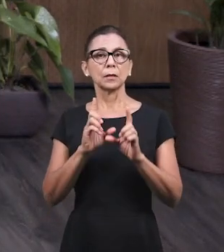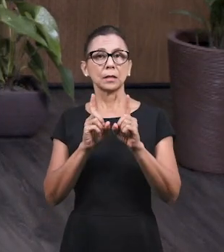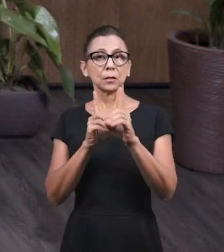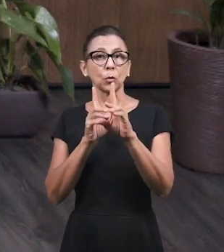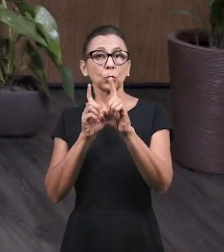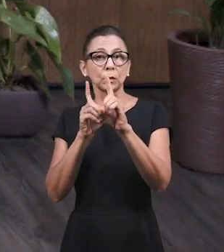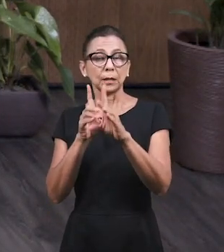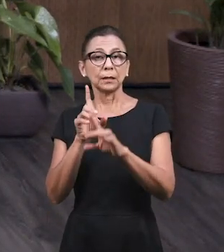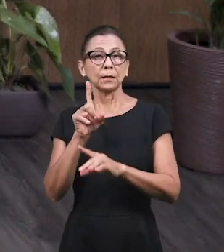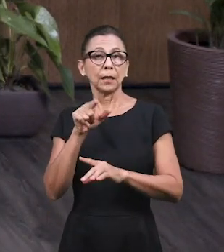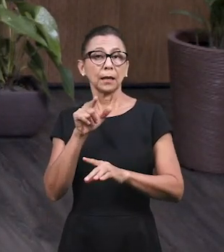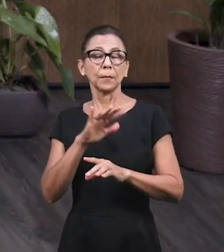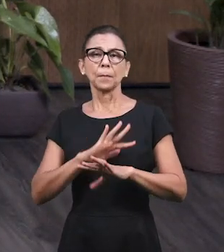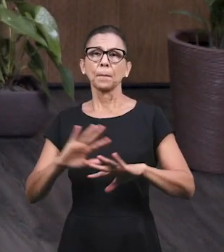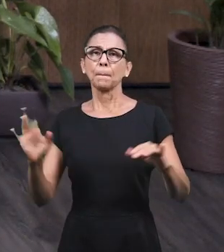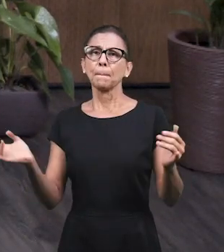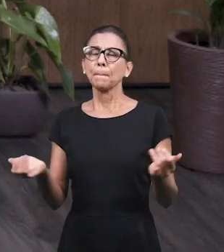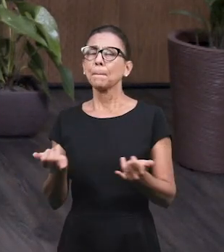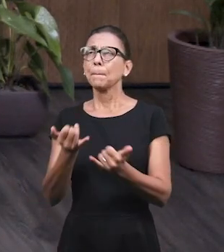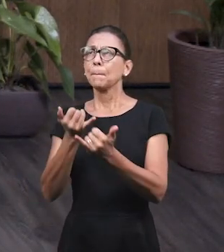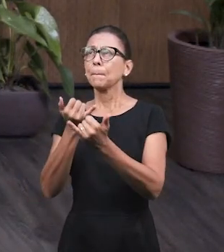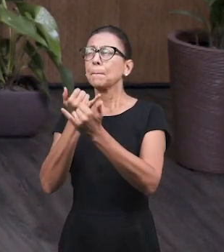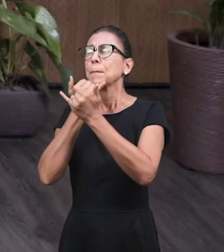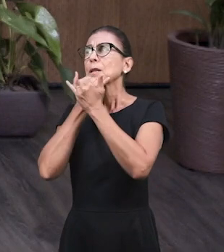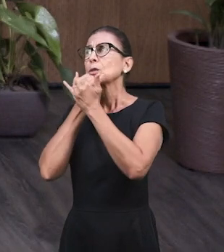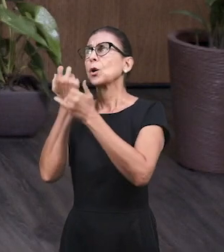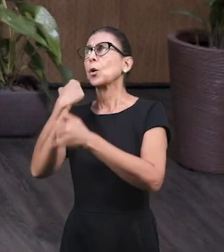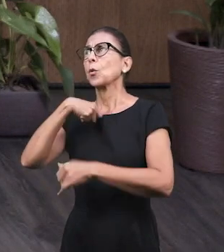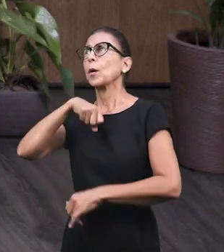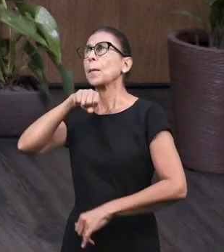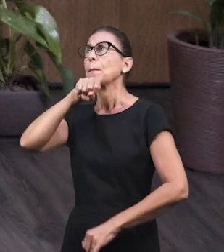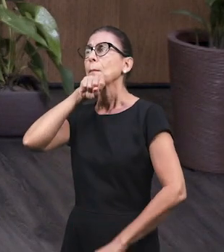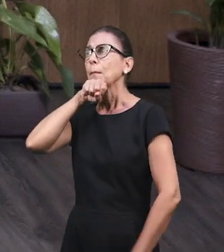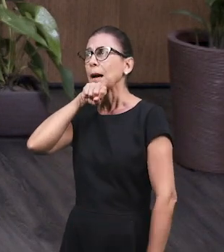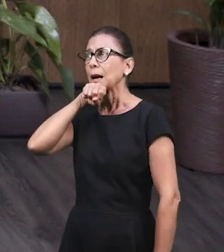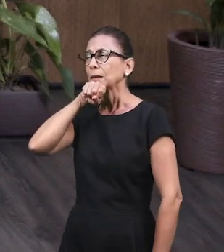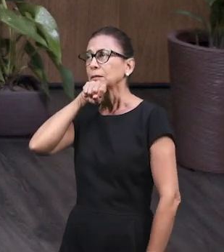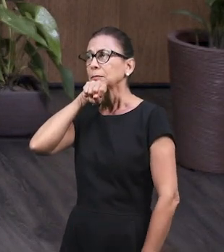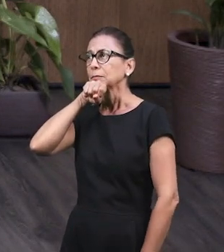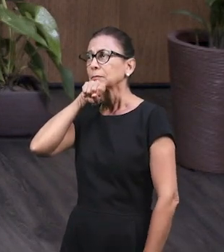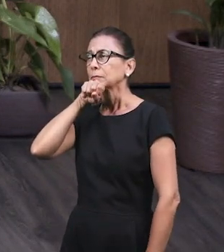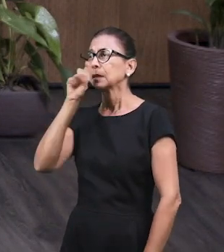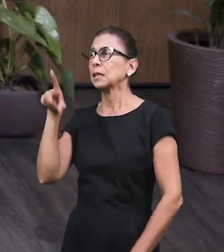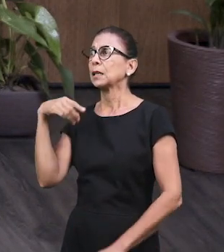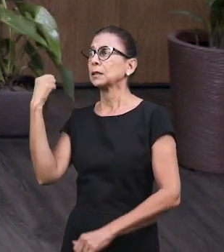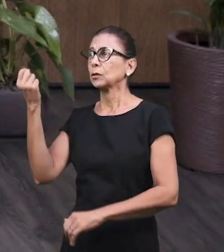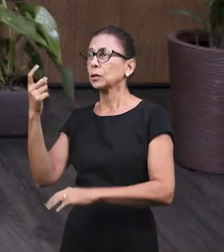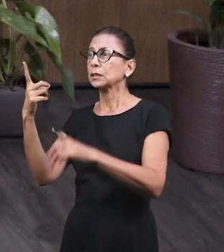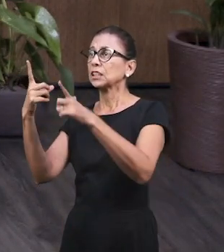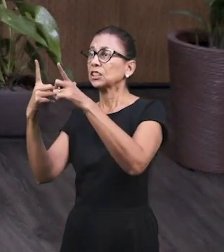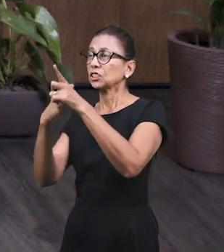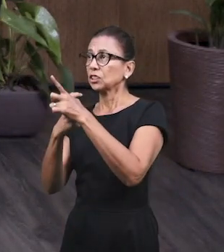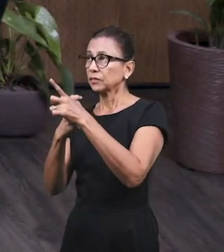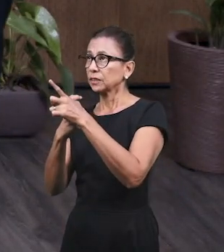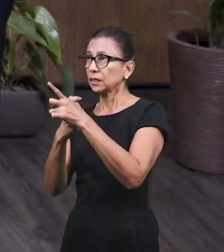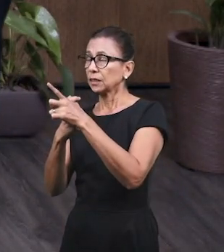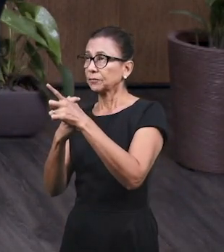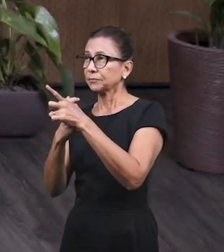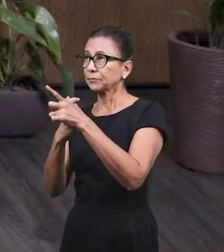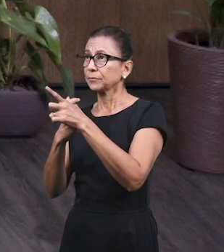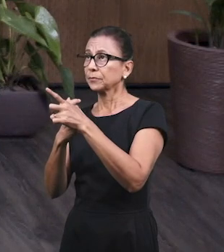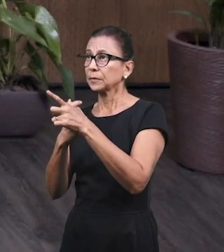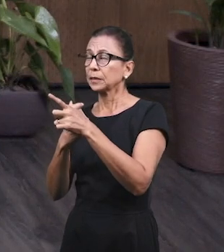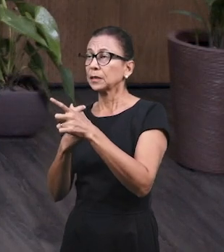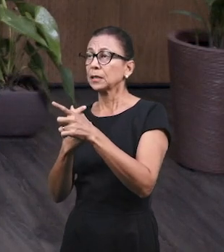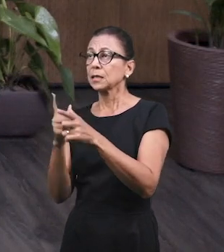à prier et pas à prêcher. Donc, dans cette prière, il dit,